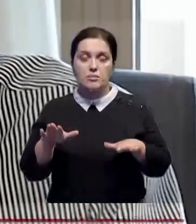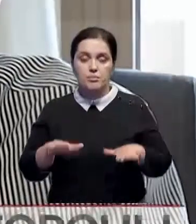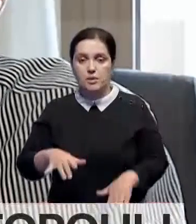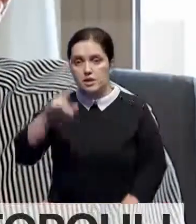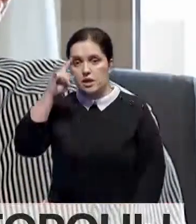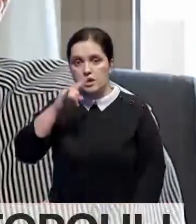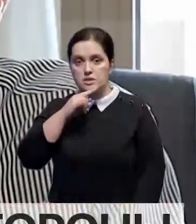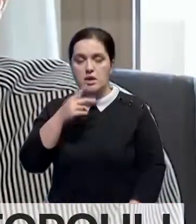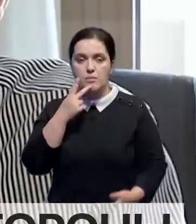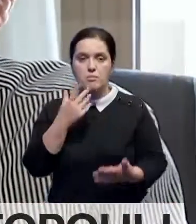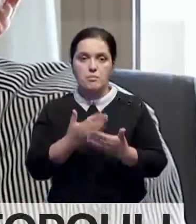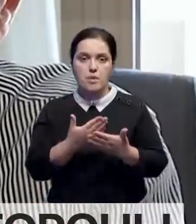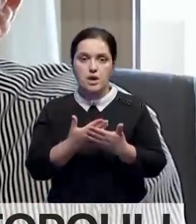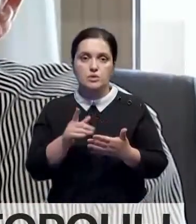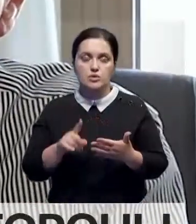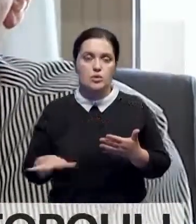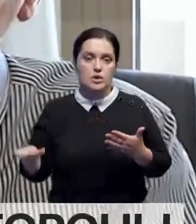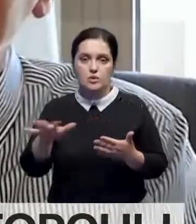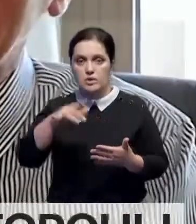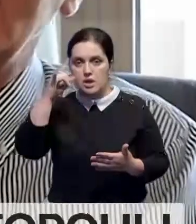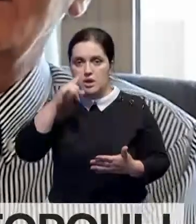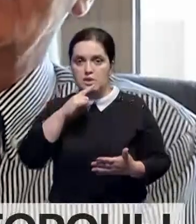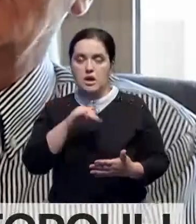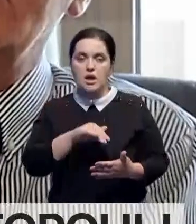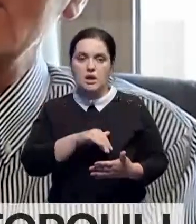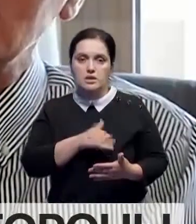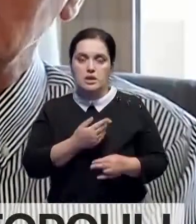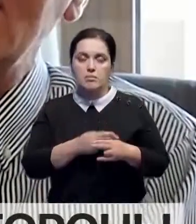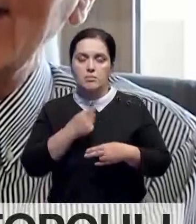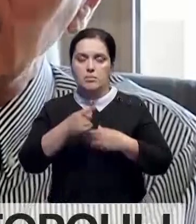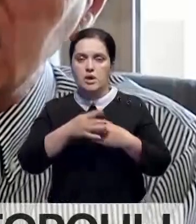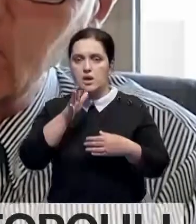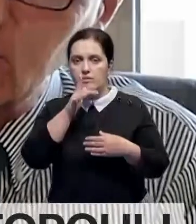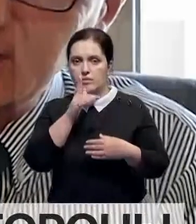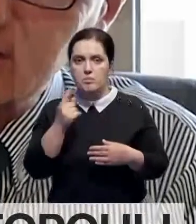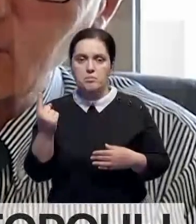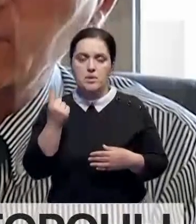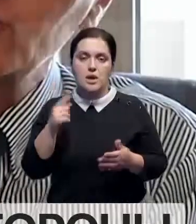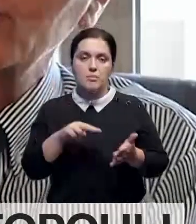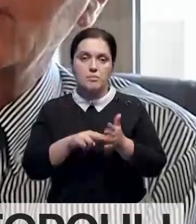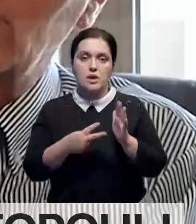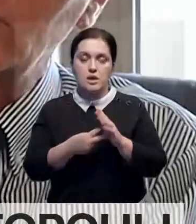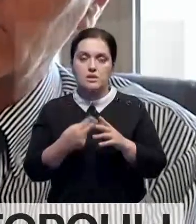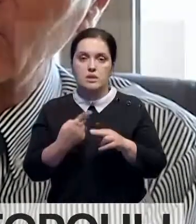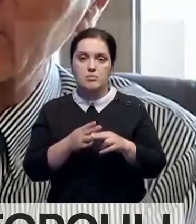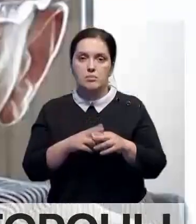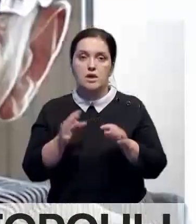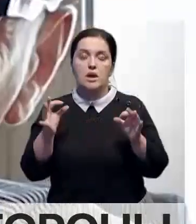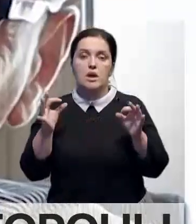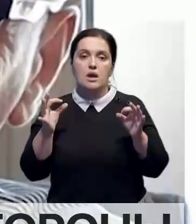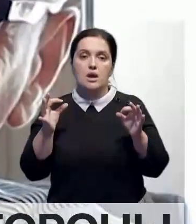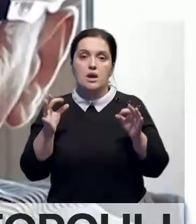хорошо показывает что регион и конкретно Казахстан хотят играть в ближайшие годы роль первого плана и это абсолютно легитимно